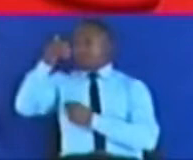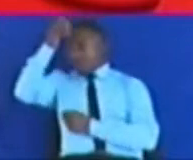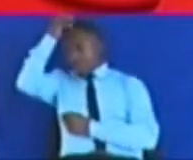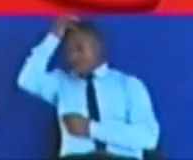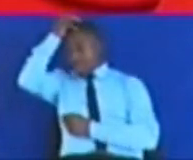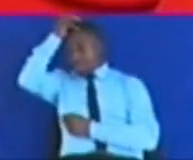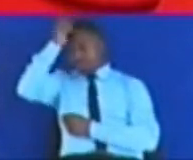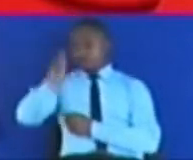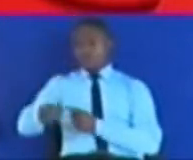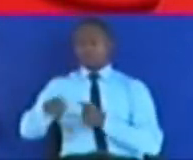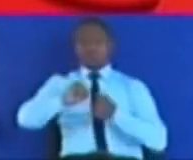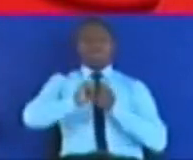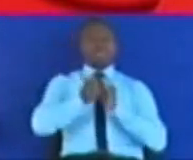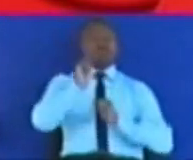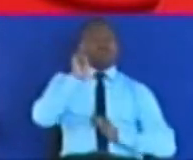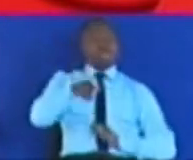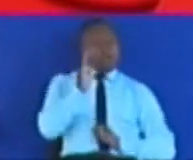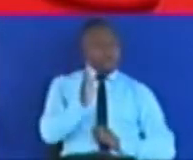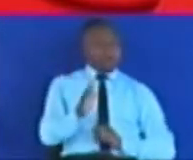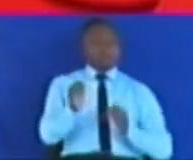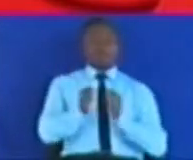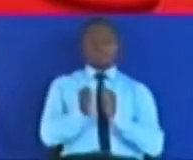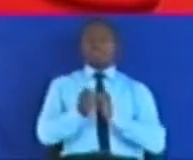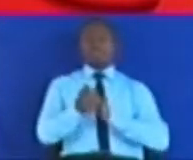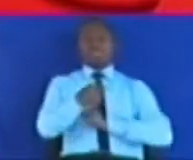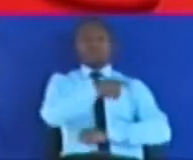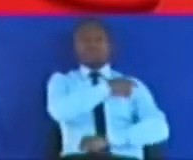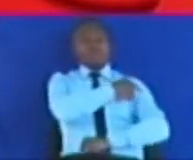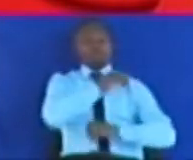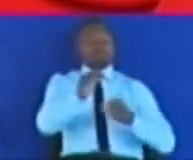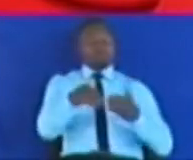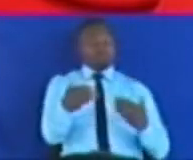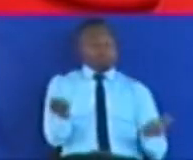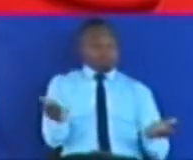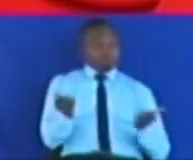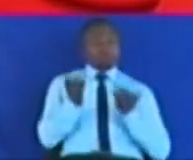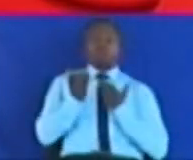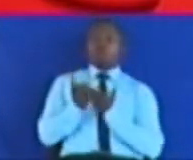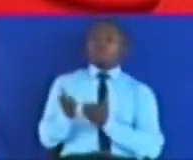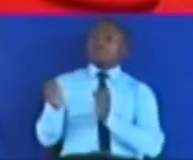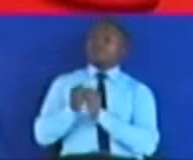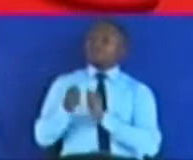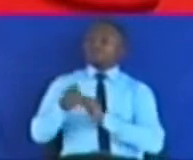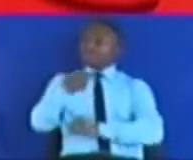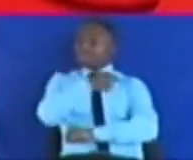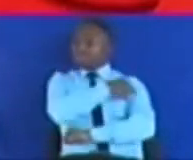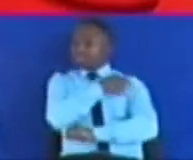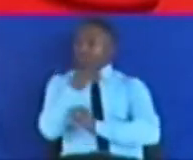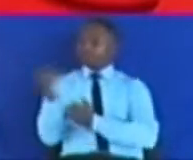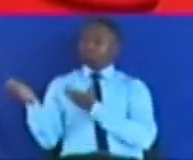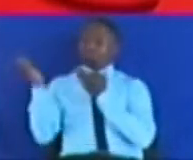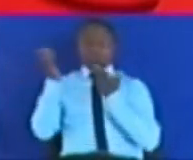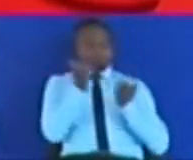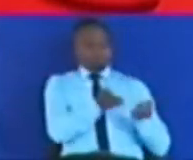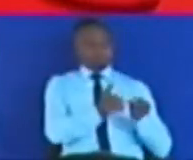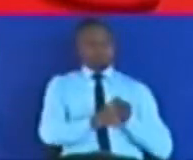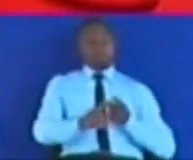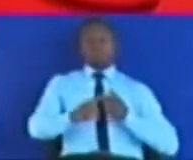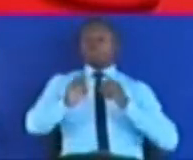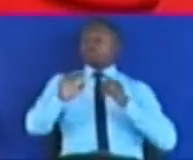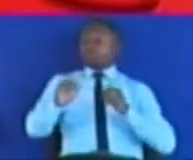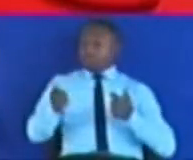lakini tatizo linarudi pale pale vifaa tiba. Tunaomba sana vifaa tiba viweze kutolewa. Hiyo